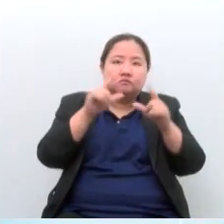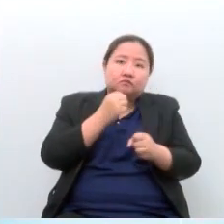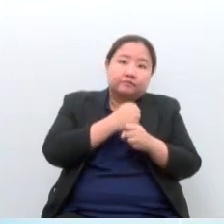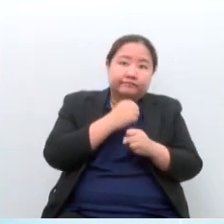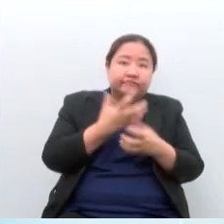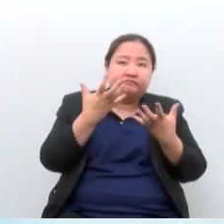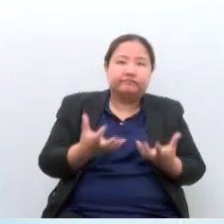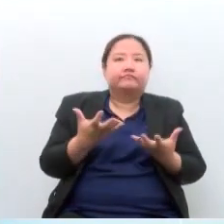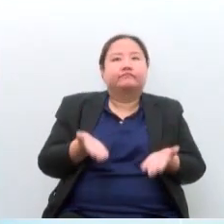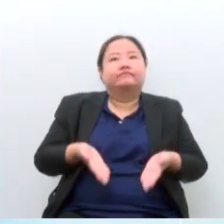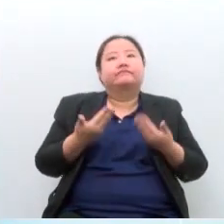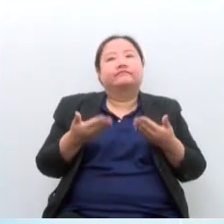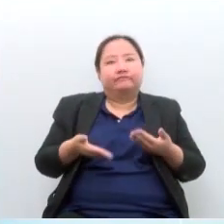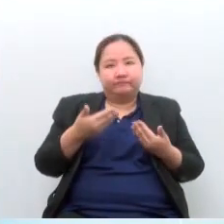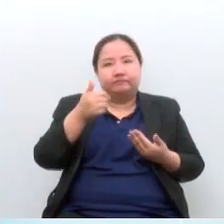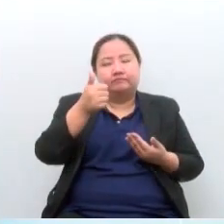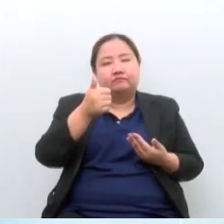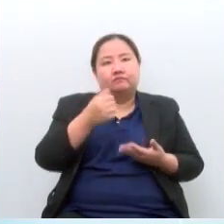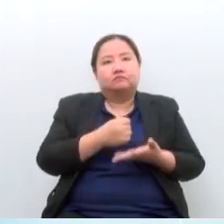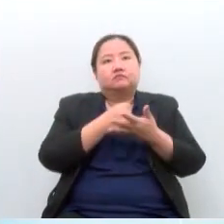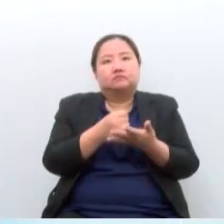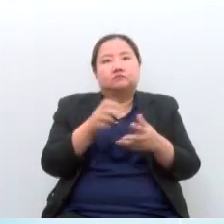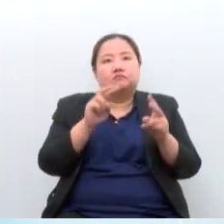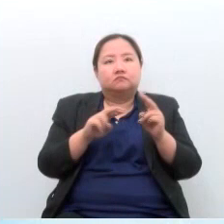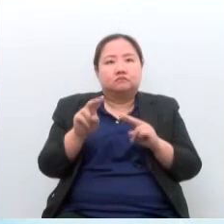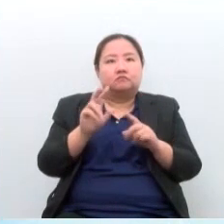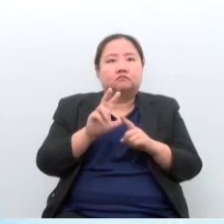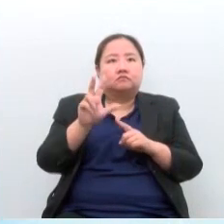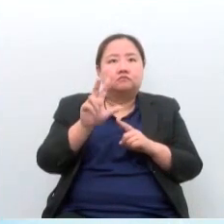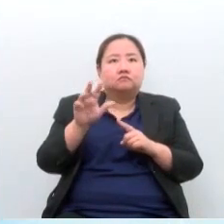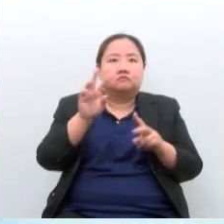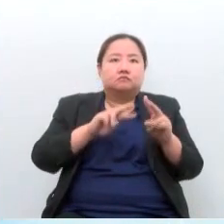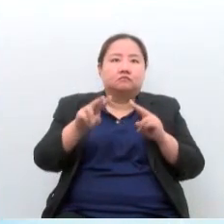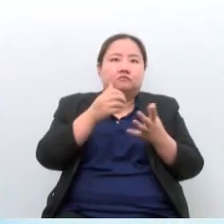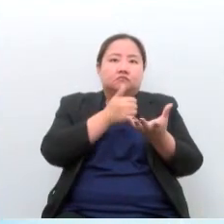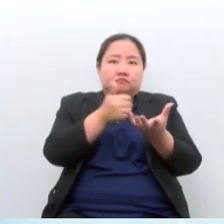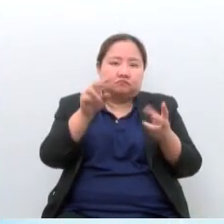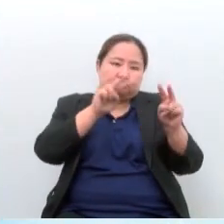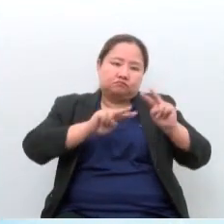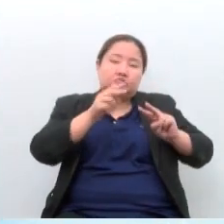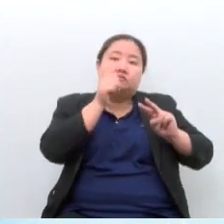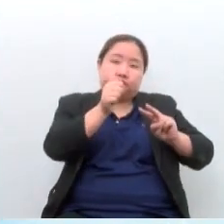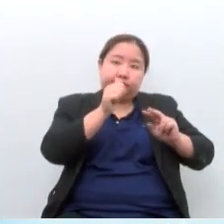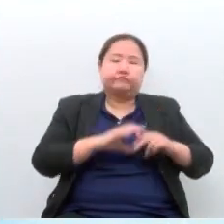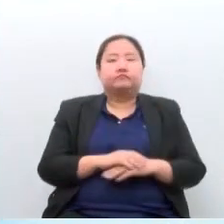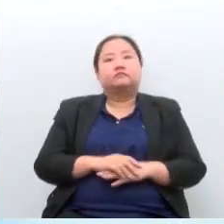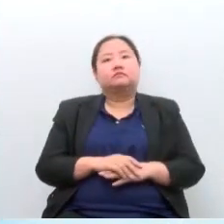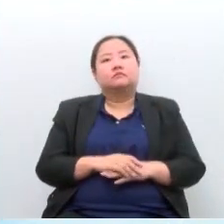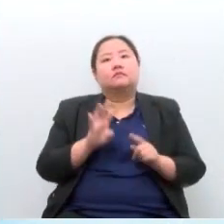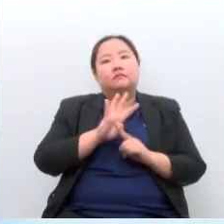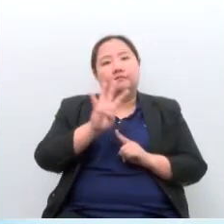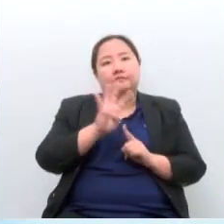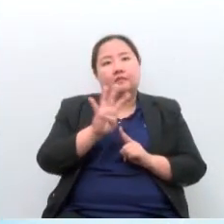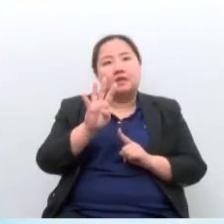ประสิทธิภาพการาจัดการของเขตพื้นที่อันที่ 3คือมีความคุ้มค่าโป่งใสสมารถตรวจสอบได้อันที่ 4คือมี